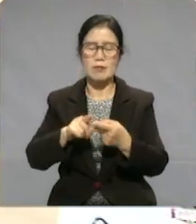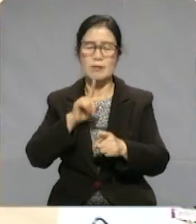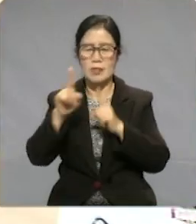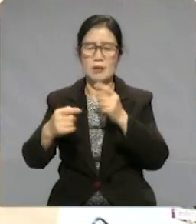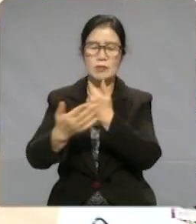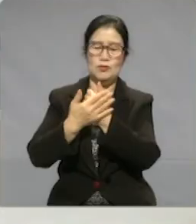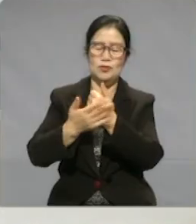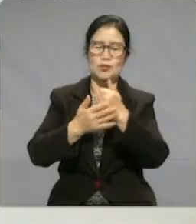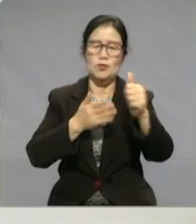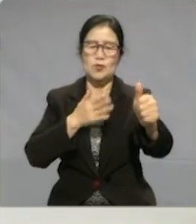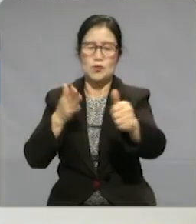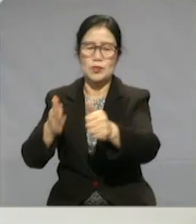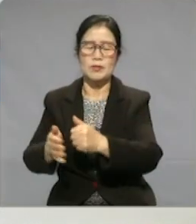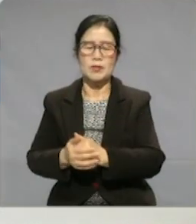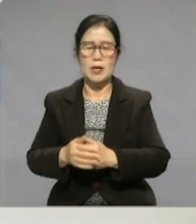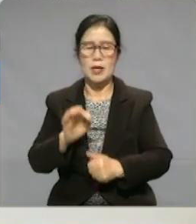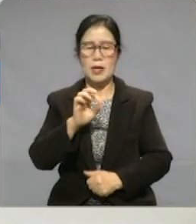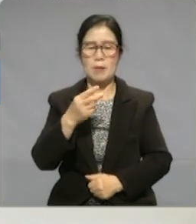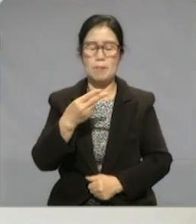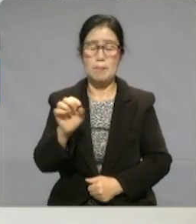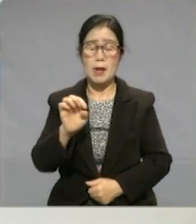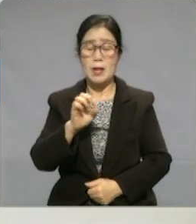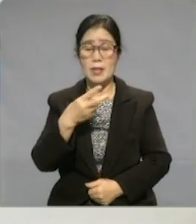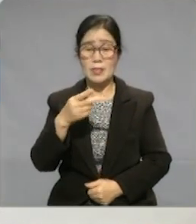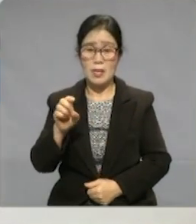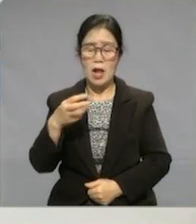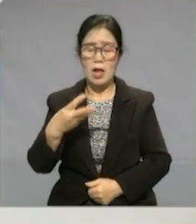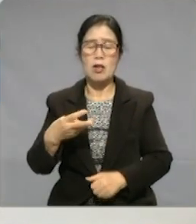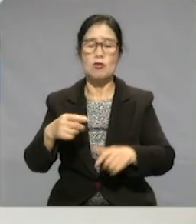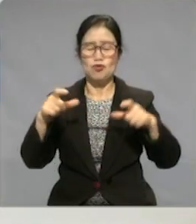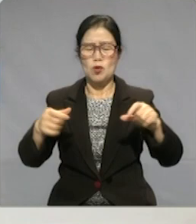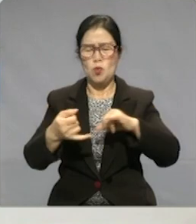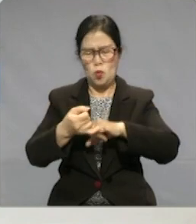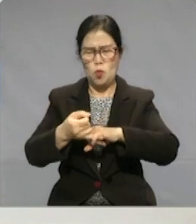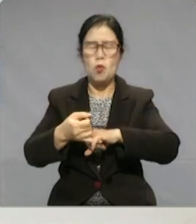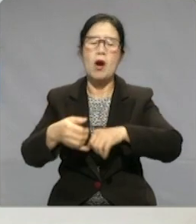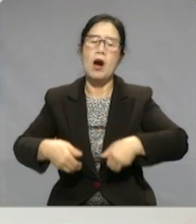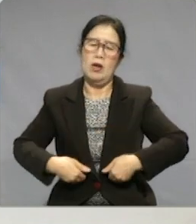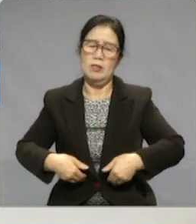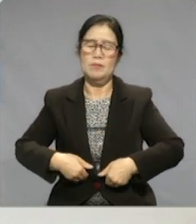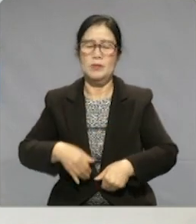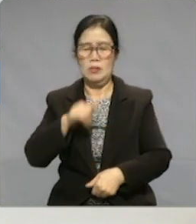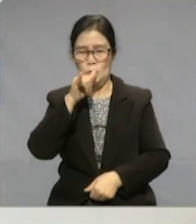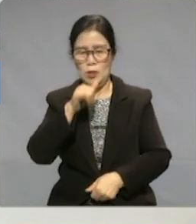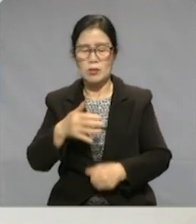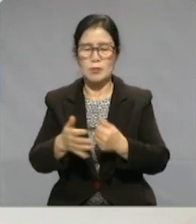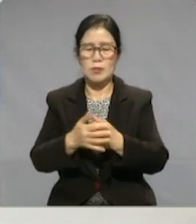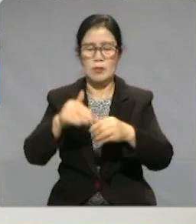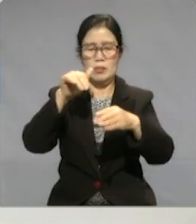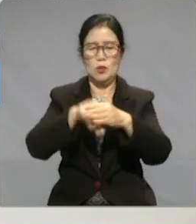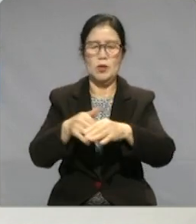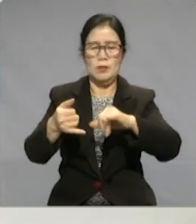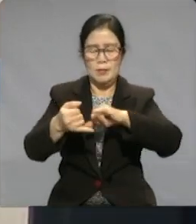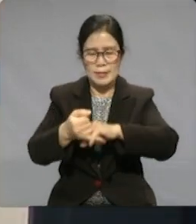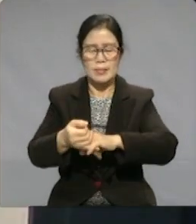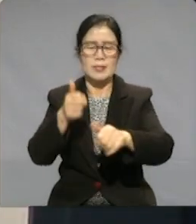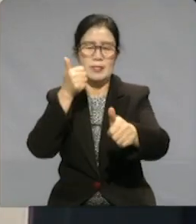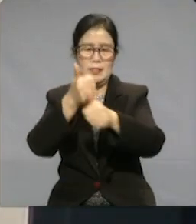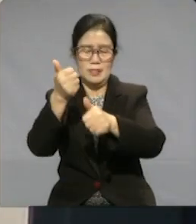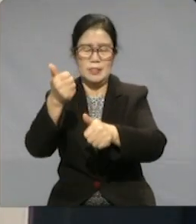호소했습니다. 제가 팔달구에서 꼭 해야 될 일들이 있기 때문에 이번 선거에 반드시